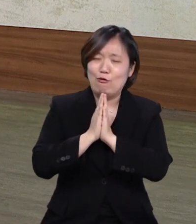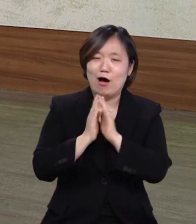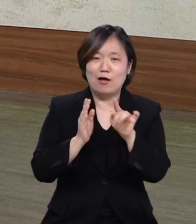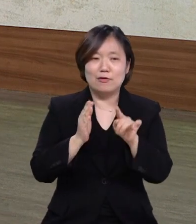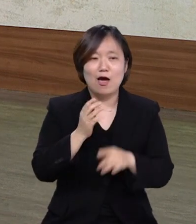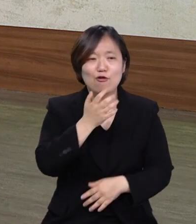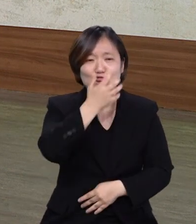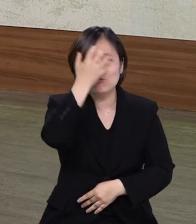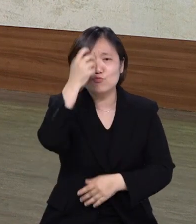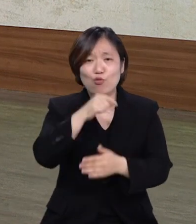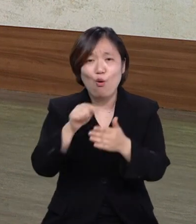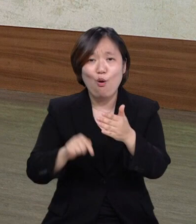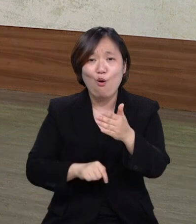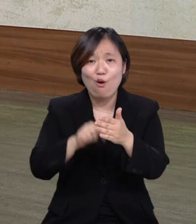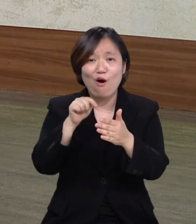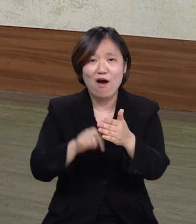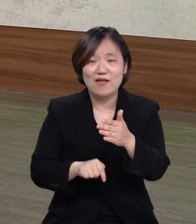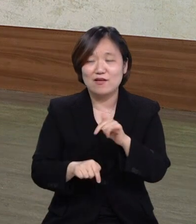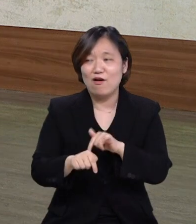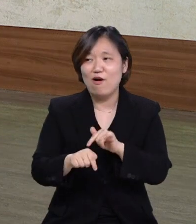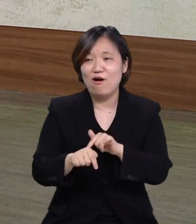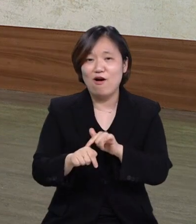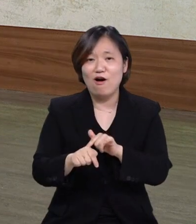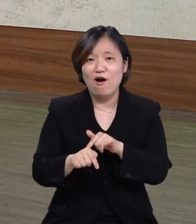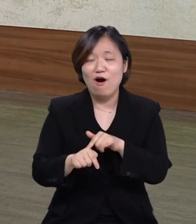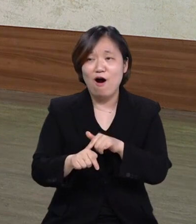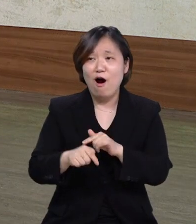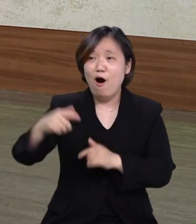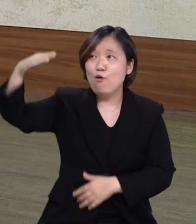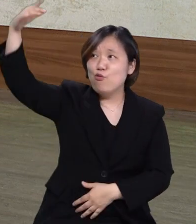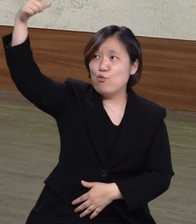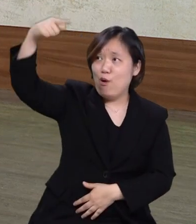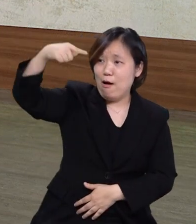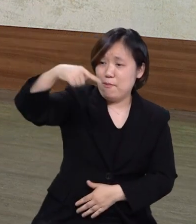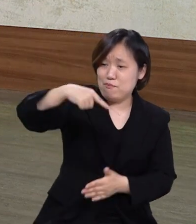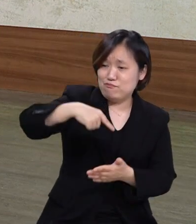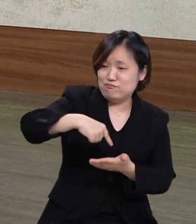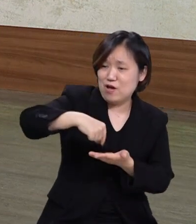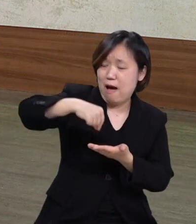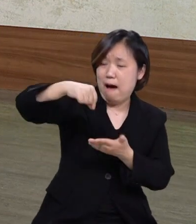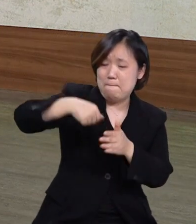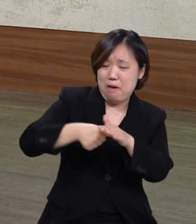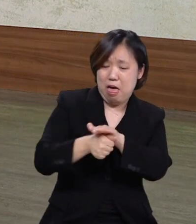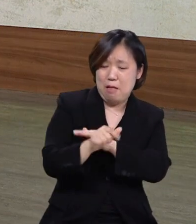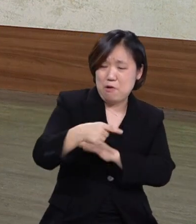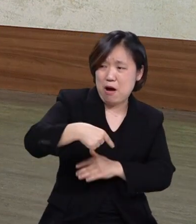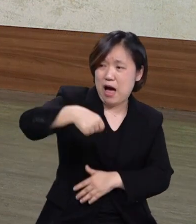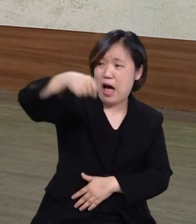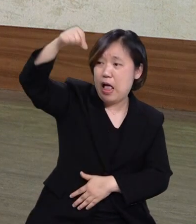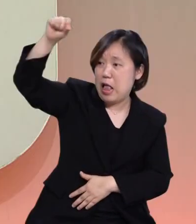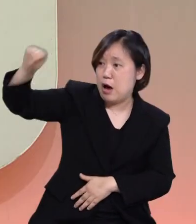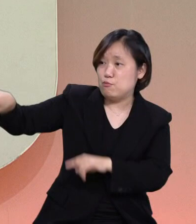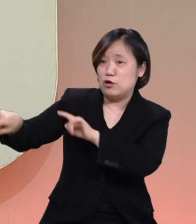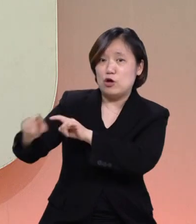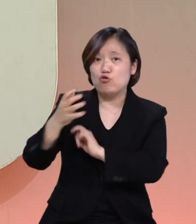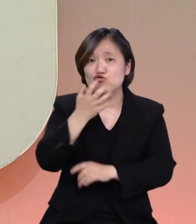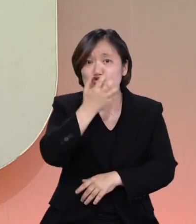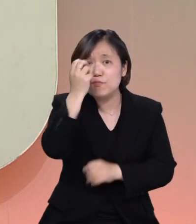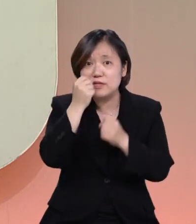꾸고 난 뒤에 20년 동안 달고 다녔던 오른쪽 골반뼈의